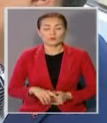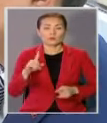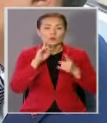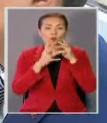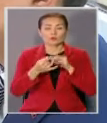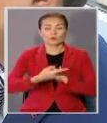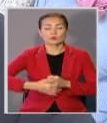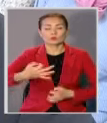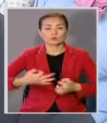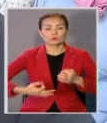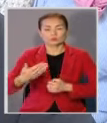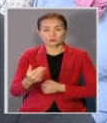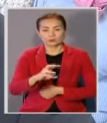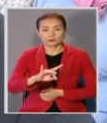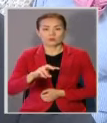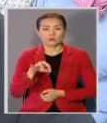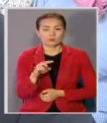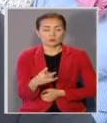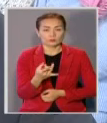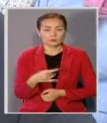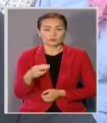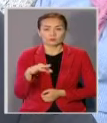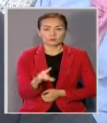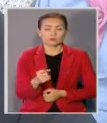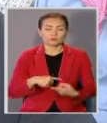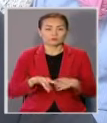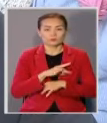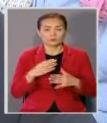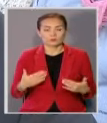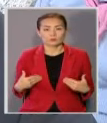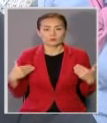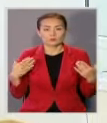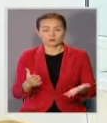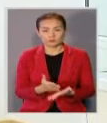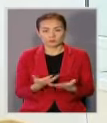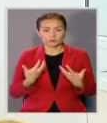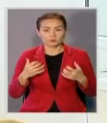соңында аудандық сот төрағасы Мирлан Құсайынов медиаторларды кәсіби мерекемен құттықтап,